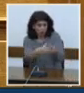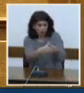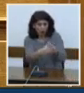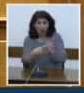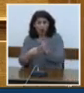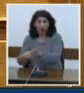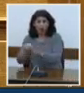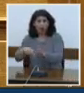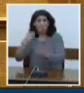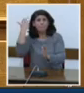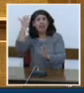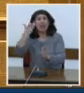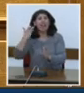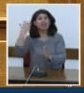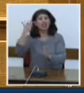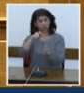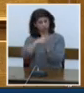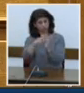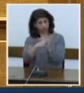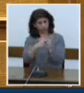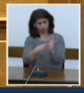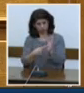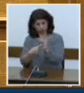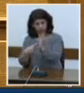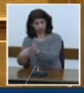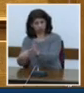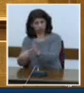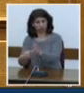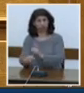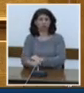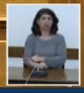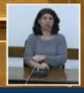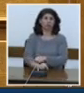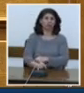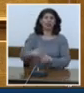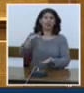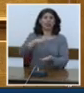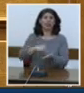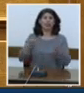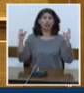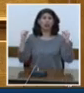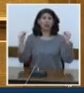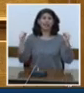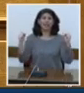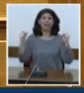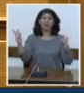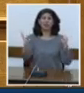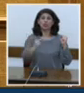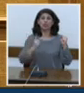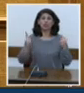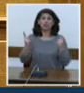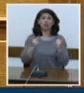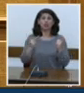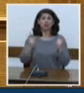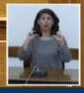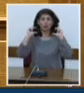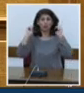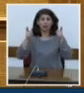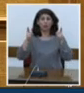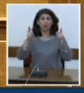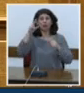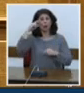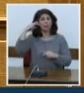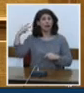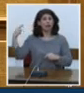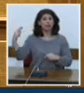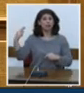τη μελέτη του Κέντρου Υγείας και Κοινωνικών Δικαιωμάτων του Πανεπιστημίου Harvard, «The